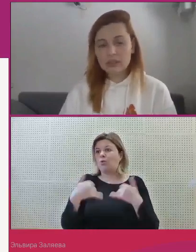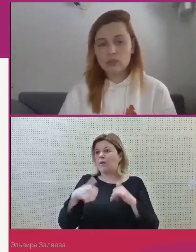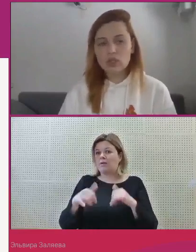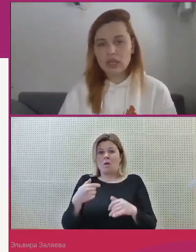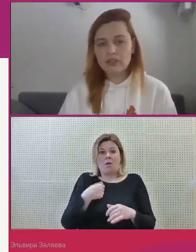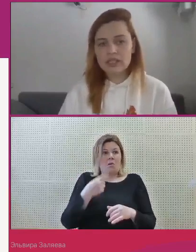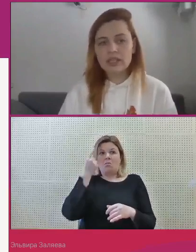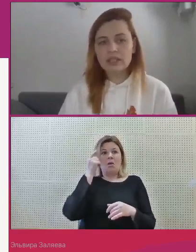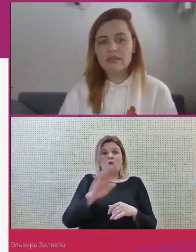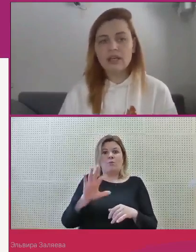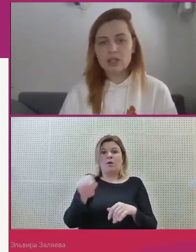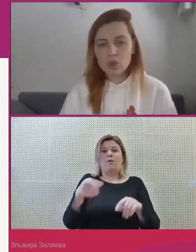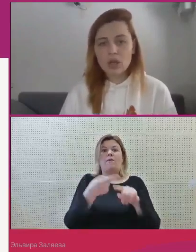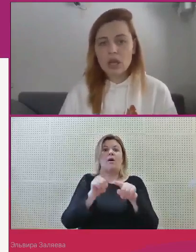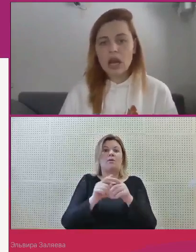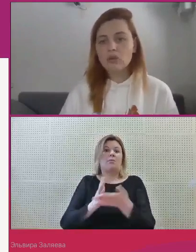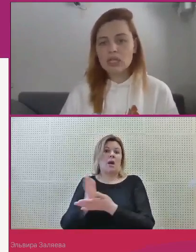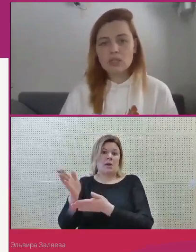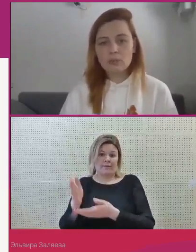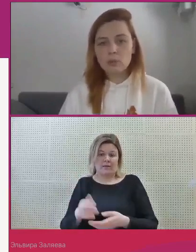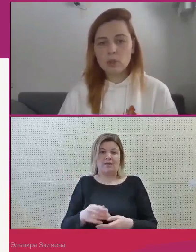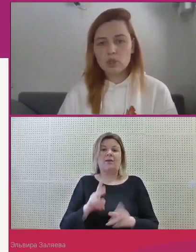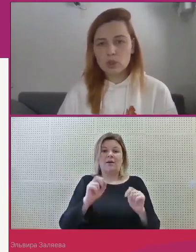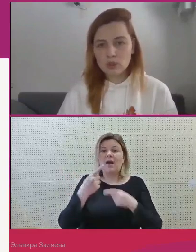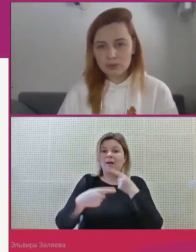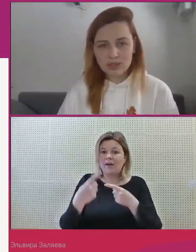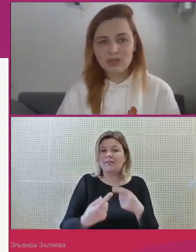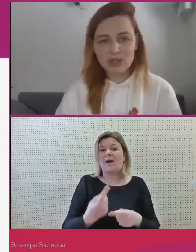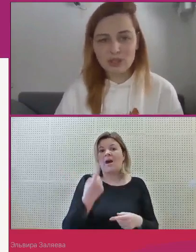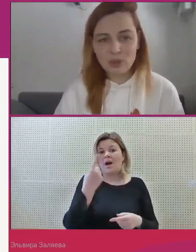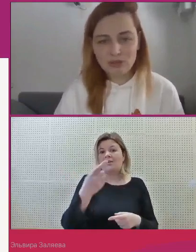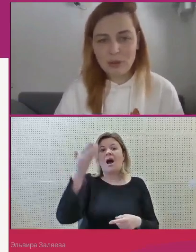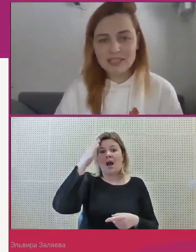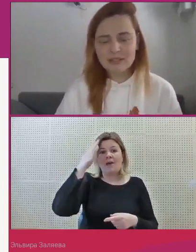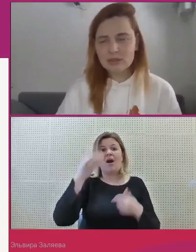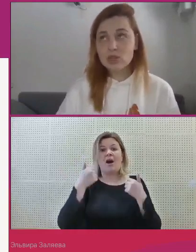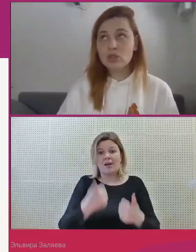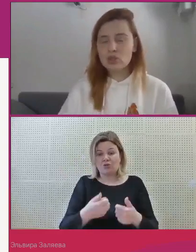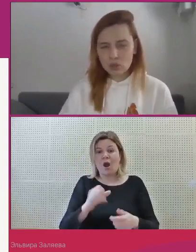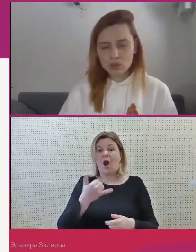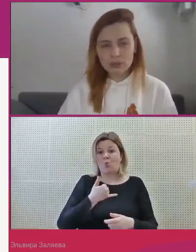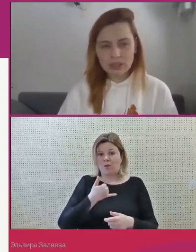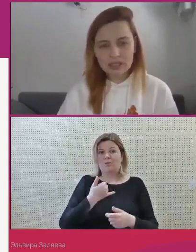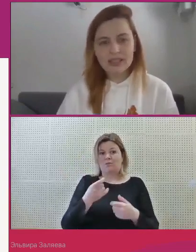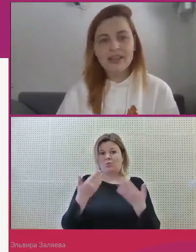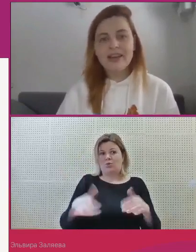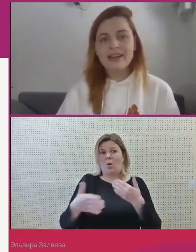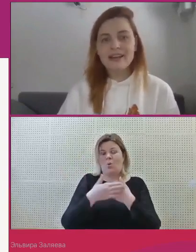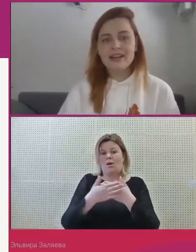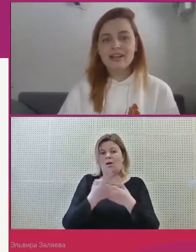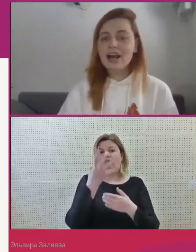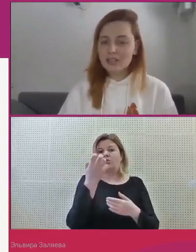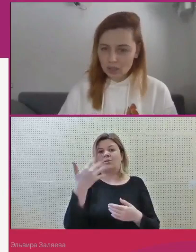идеи всегда нужны. Как говорится, одна голова – хорошо, а у нас, например, больше 350 волонтеров в базе, 400 уже 50